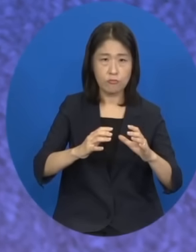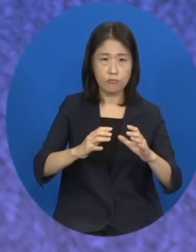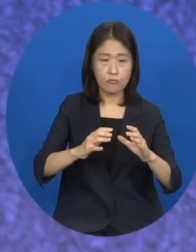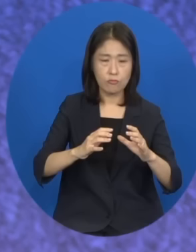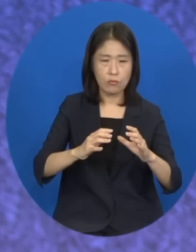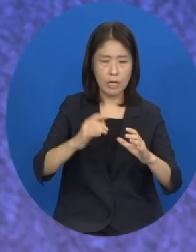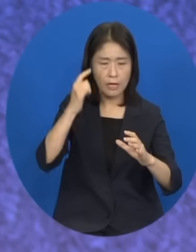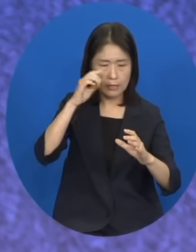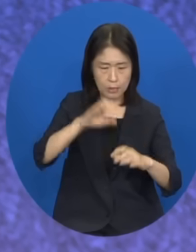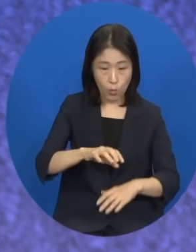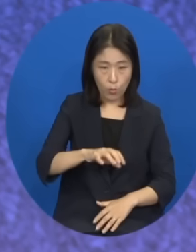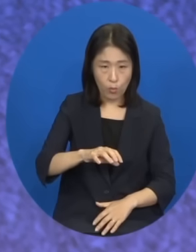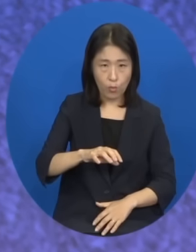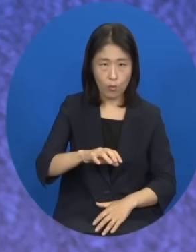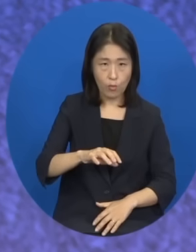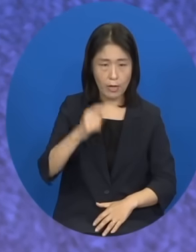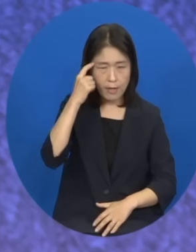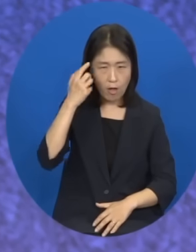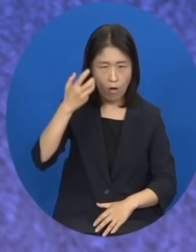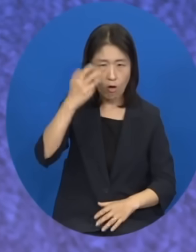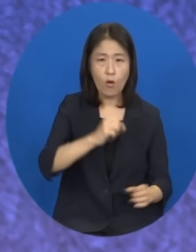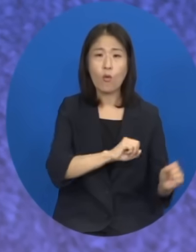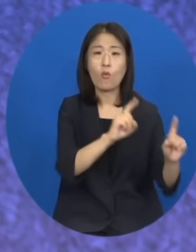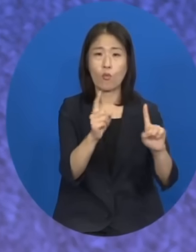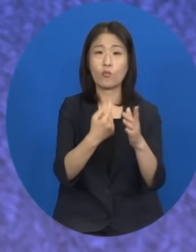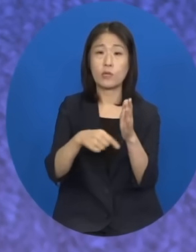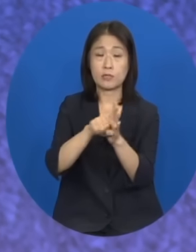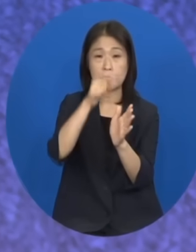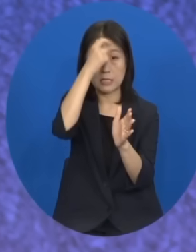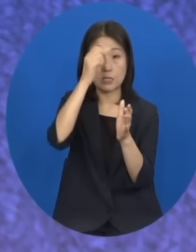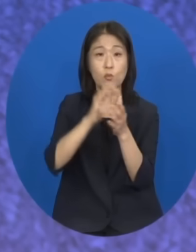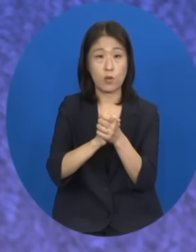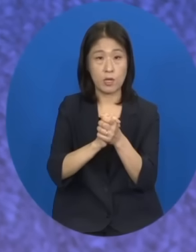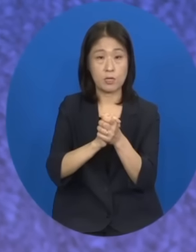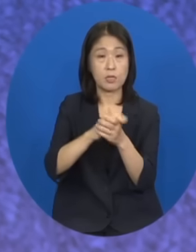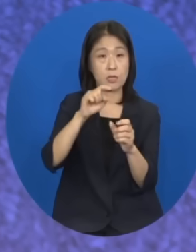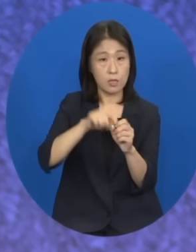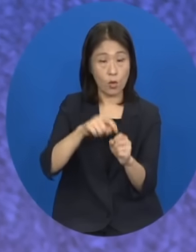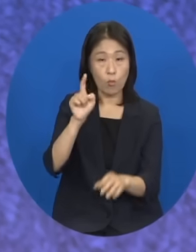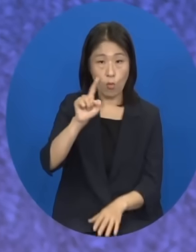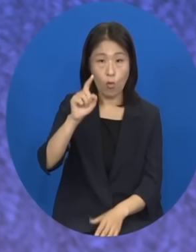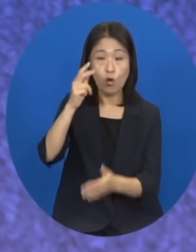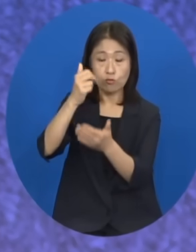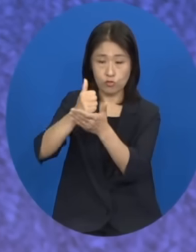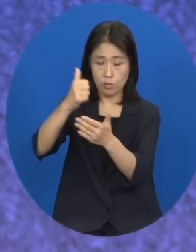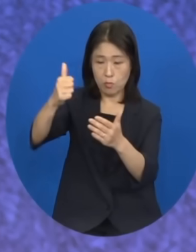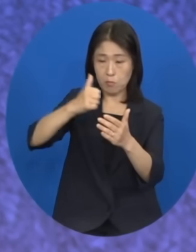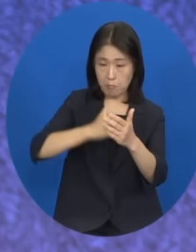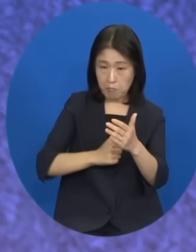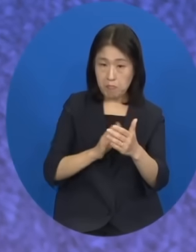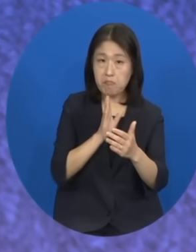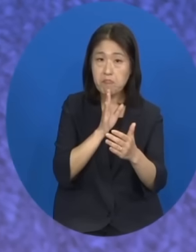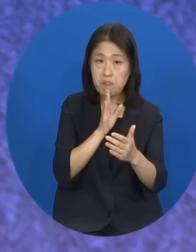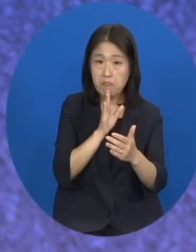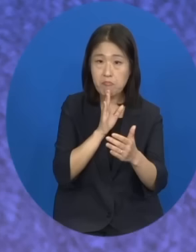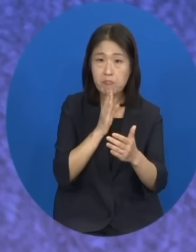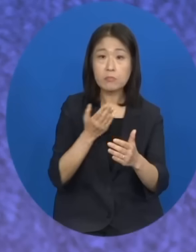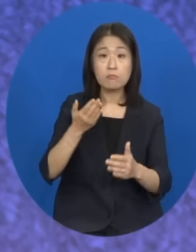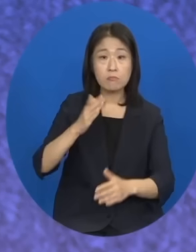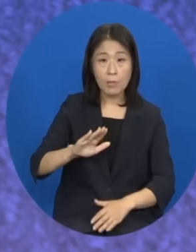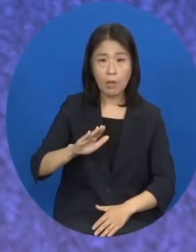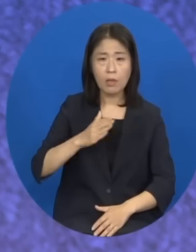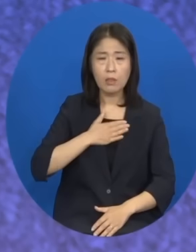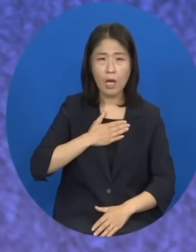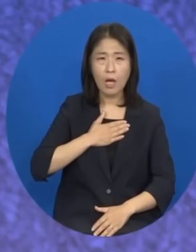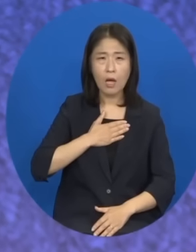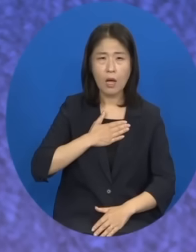일어나기를 위해서 기도하는 이유가 바로 거기에 있는 겁니다. 주님이 우리 안에 계신데 그것을 실제로 깨닫게